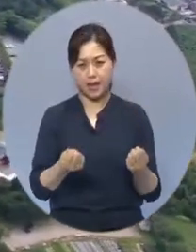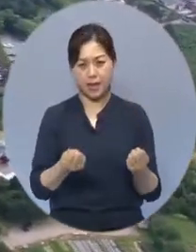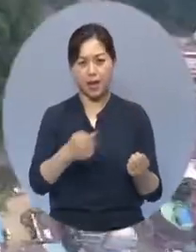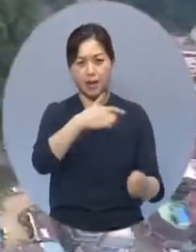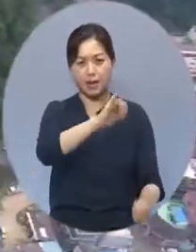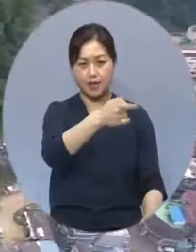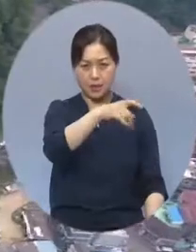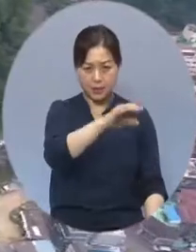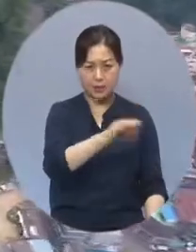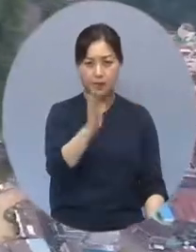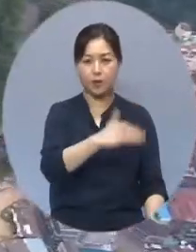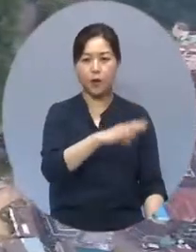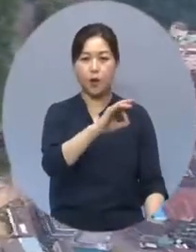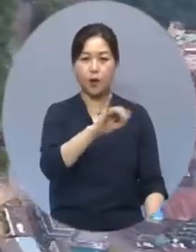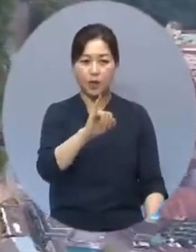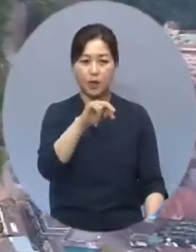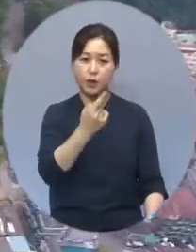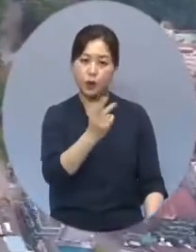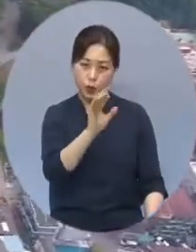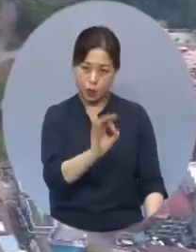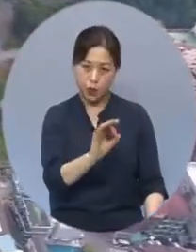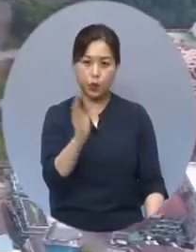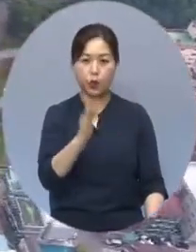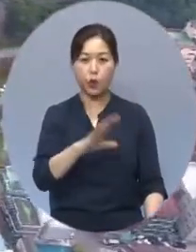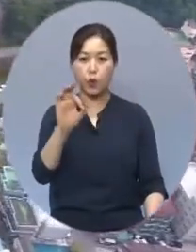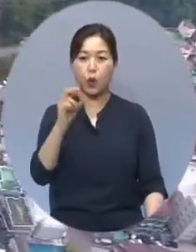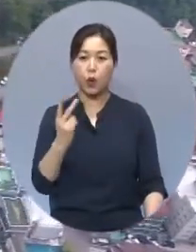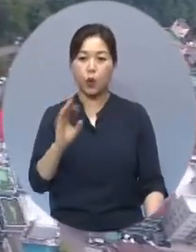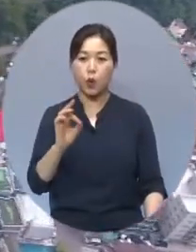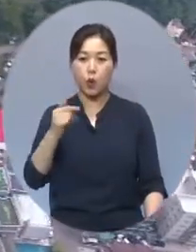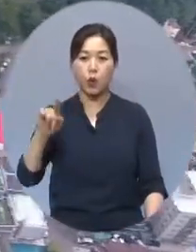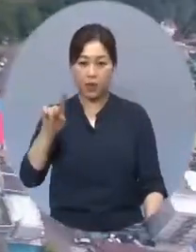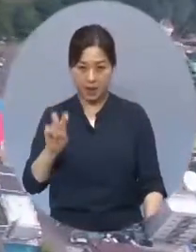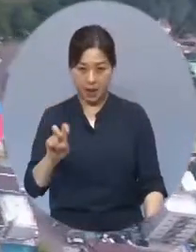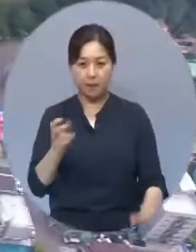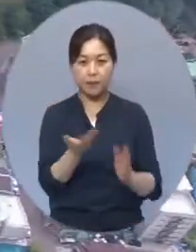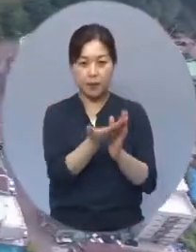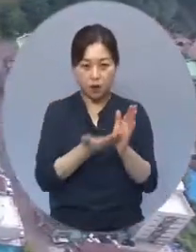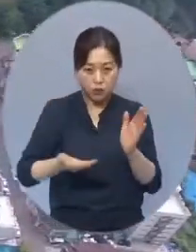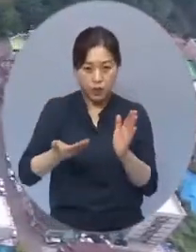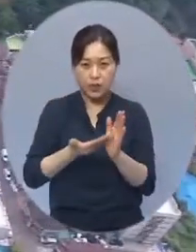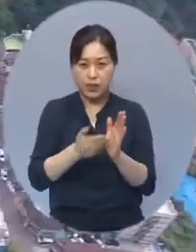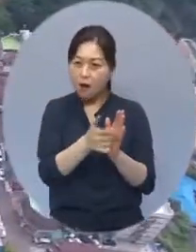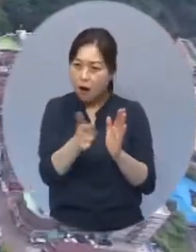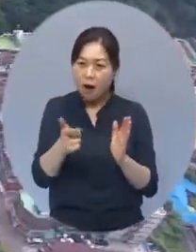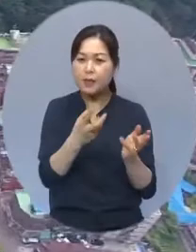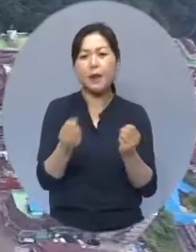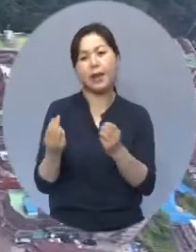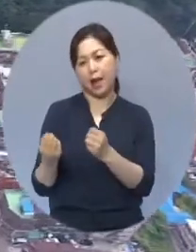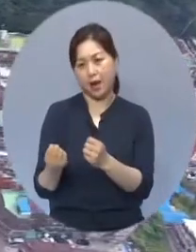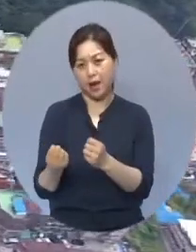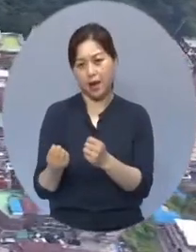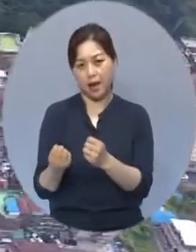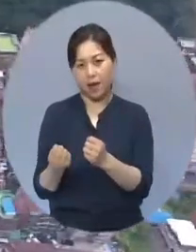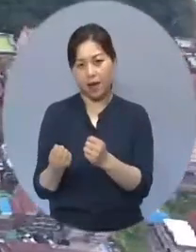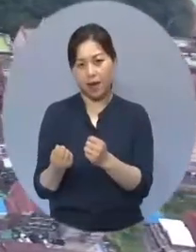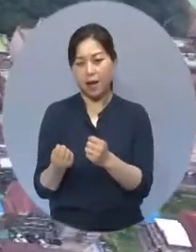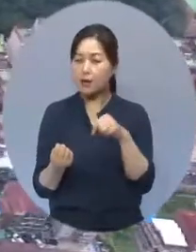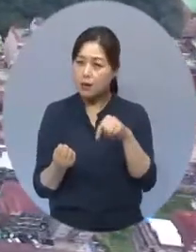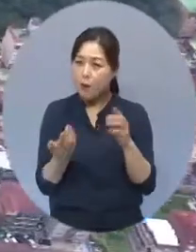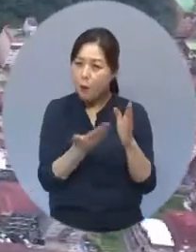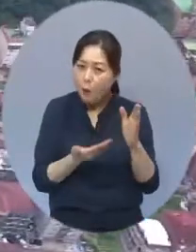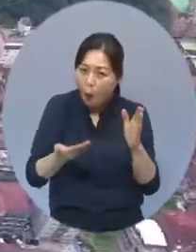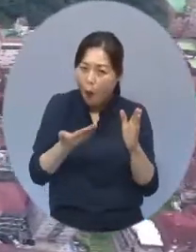저수지, 이동 저수지, 뭐 용담 저수지 이런 저수지들이 많기 때문에 그